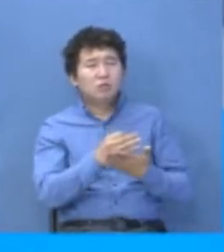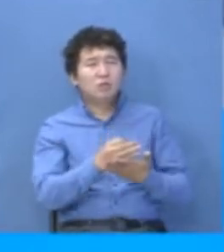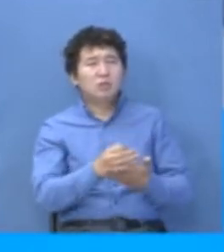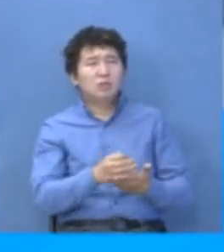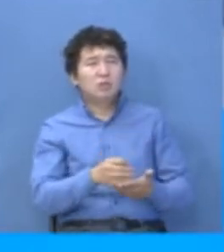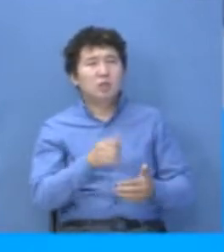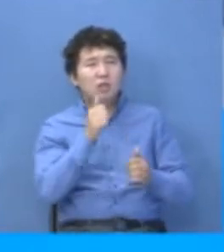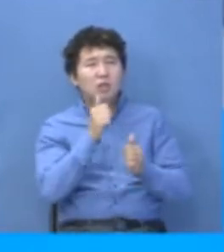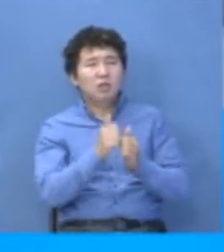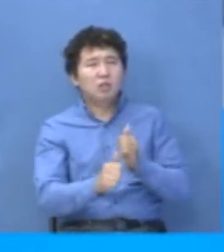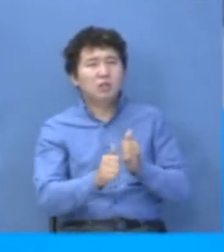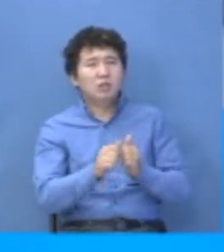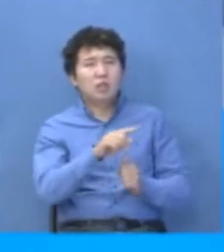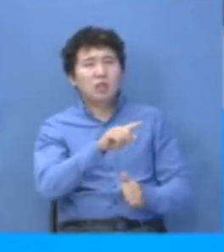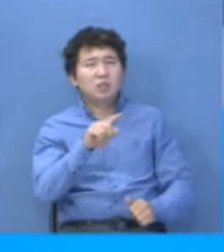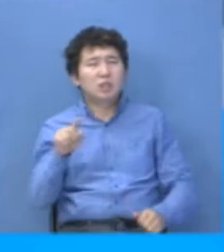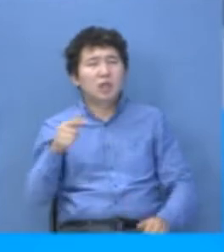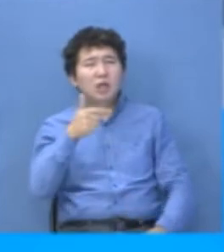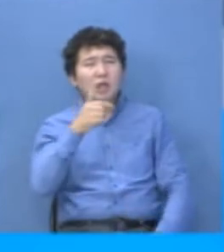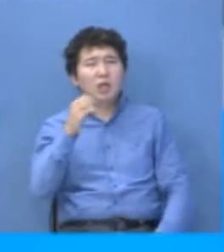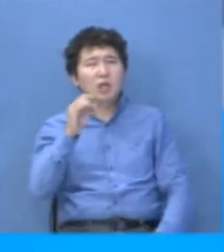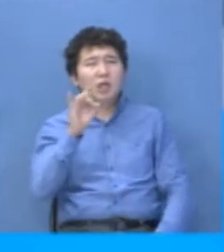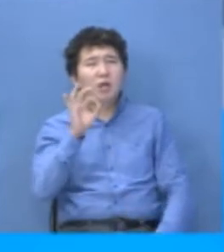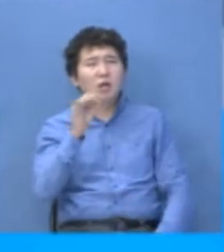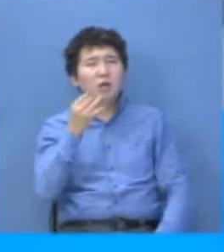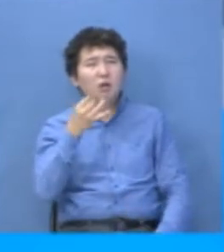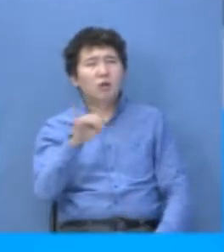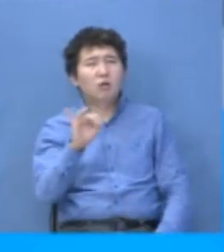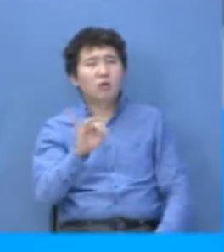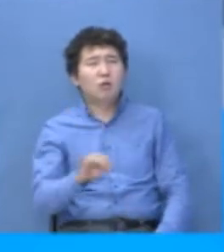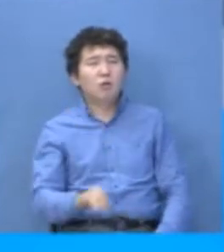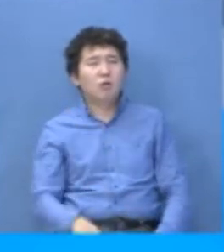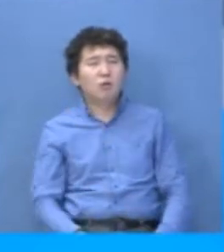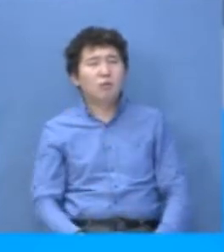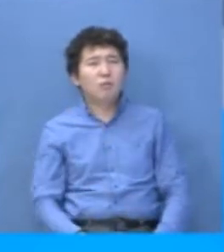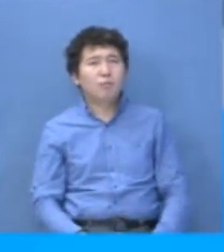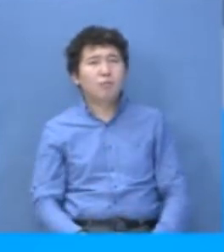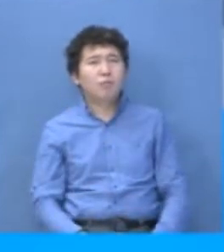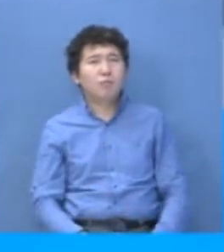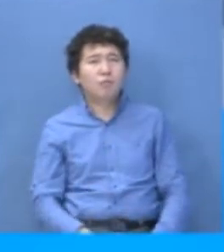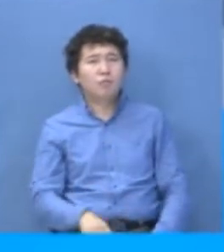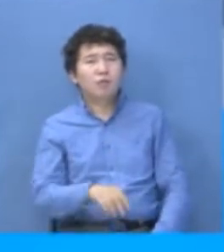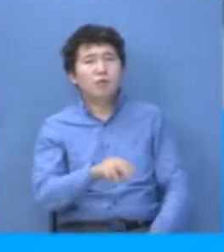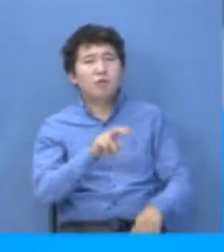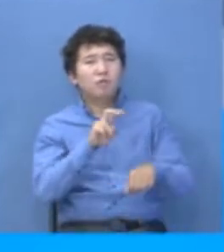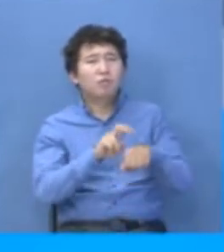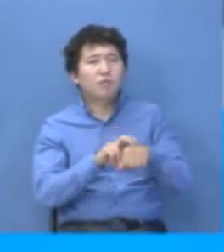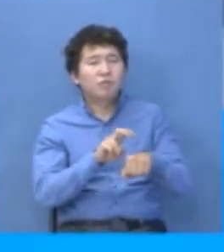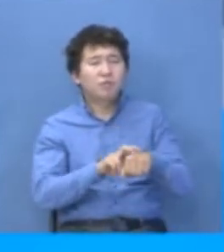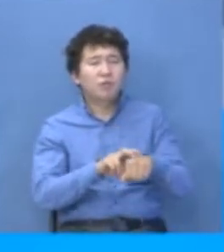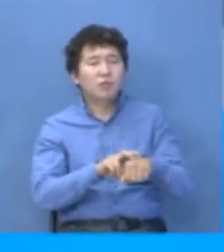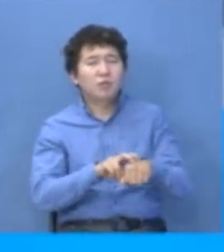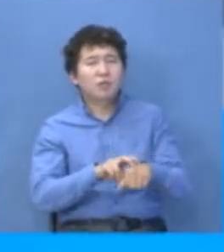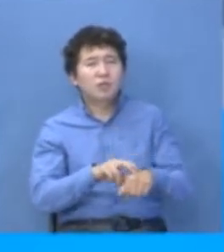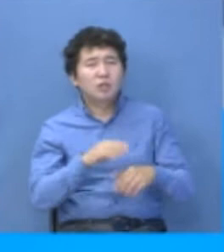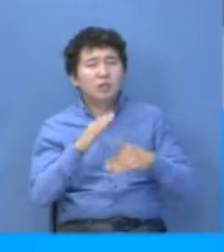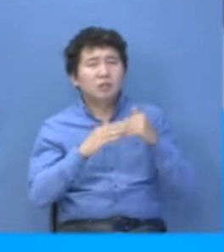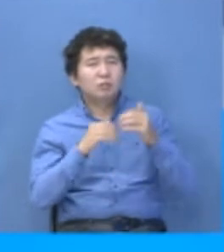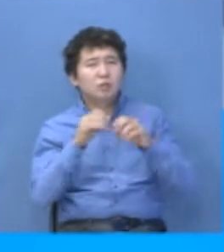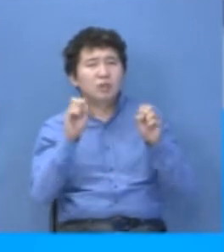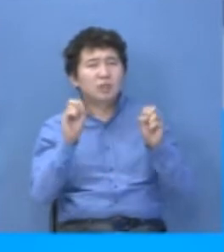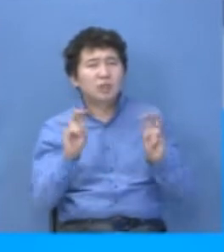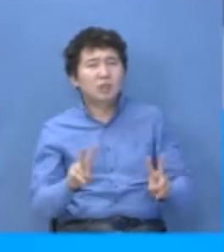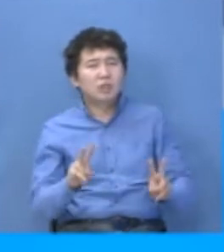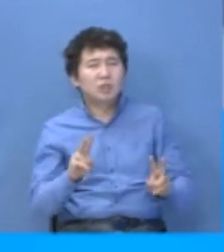практически каждый из них немного герой, иногда даже по несколько раз в день. Разумеется, речь идет о врачах. Специалисты одной из самых необходимых